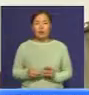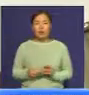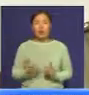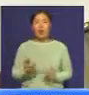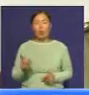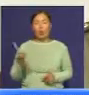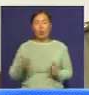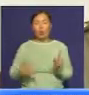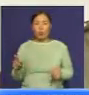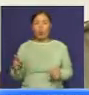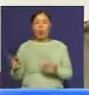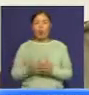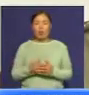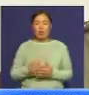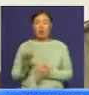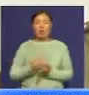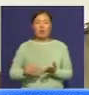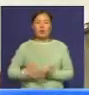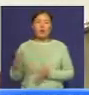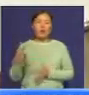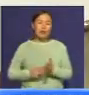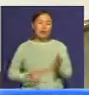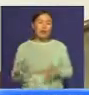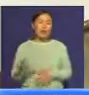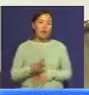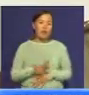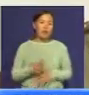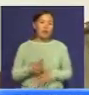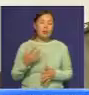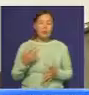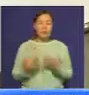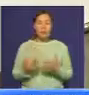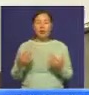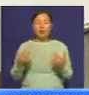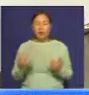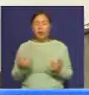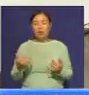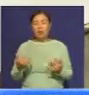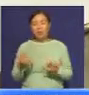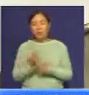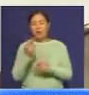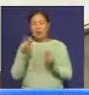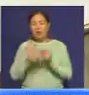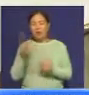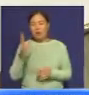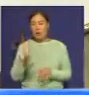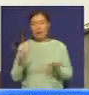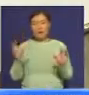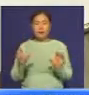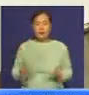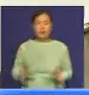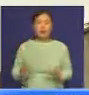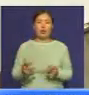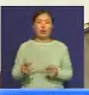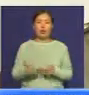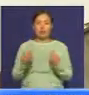будут выявлены неустраненные нарушения, тогда уже согласно 462 статьи Кодекса об административных